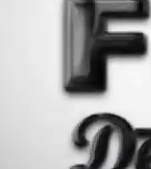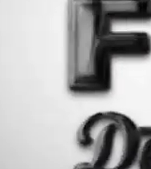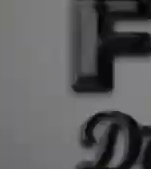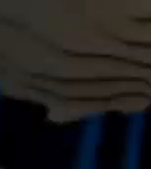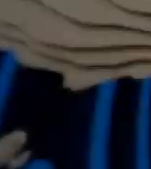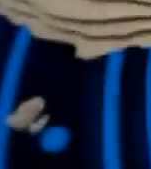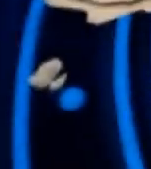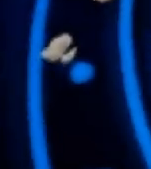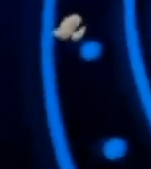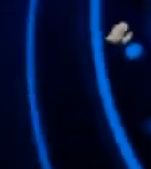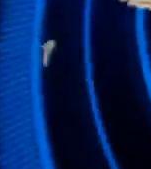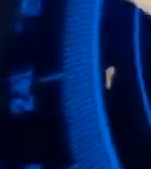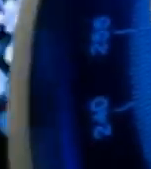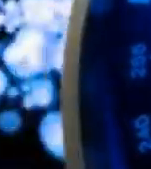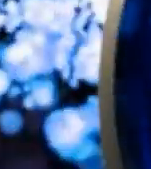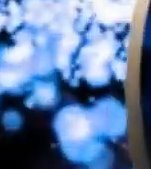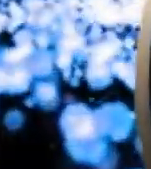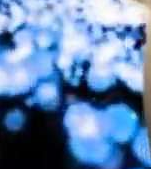देश की धड़कन.